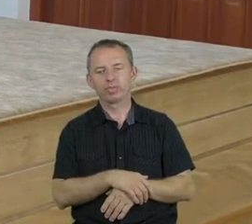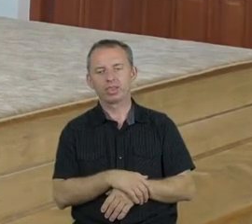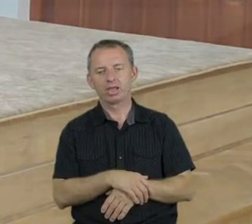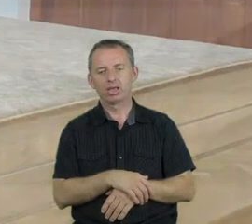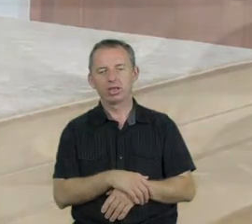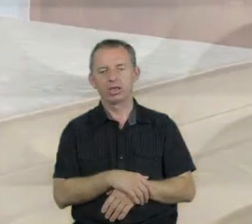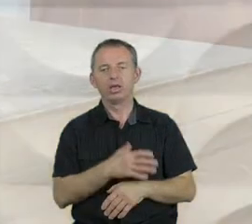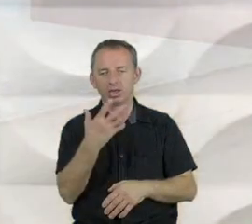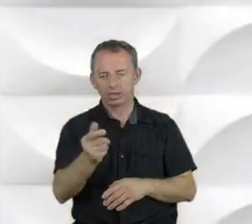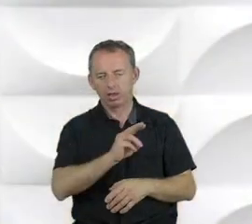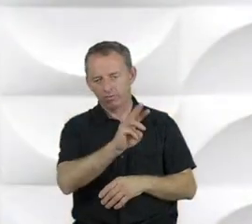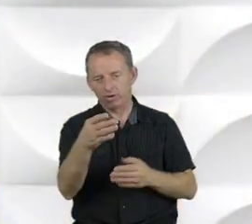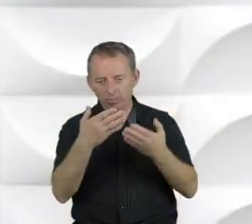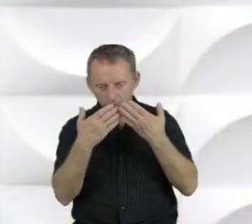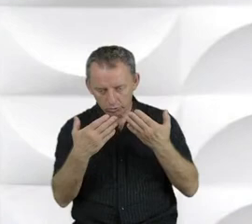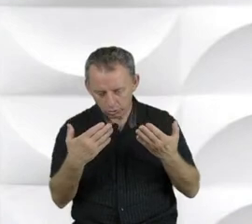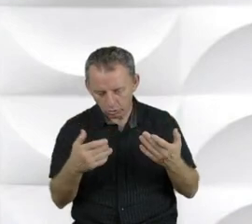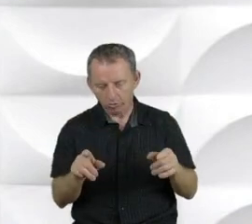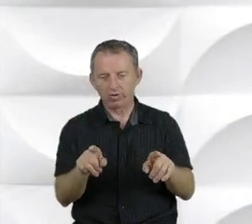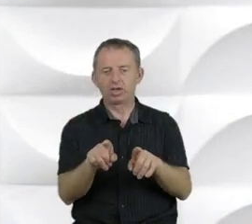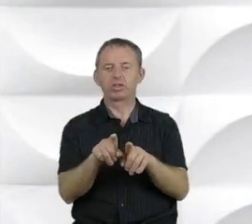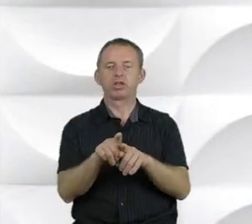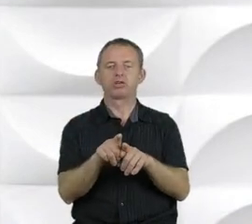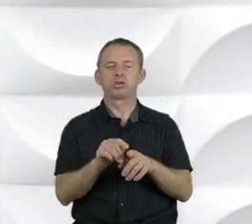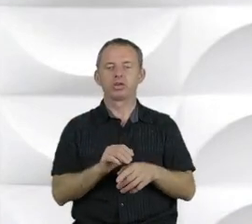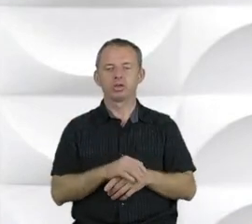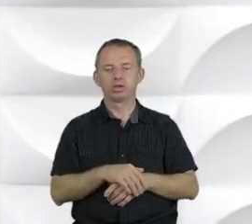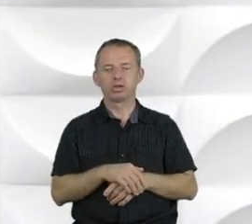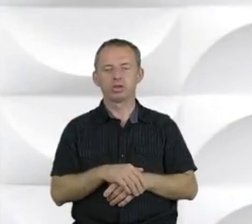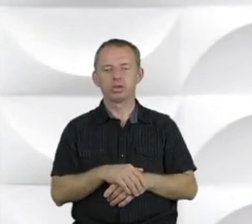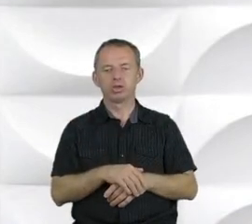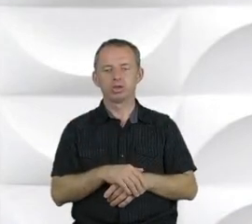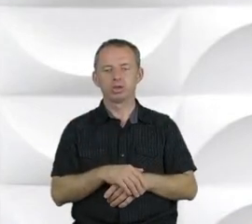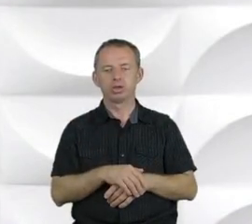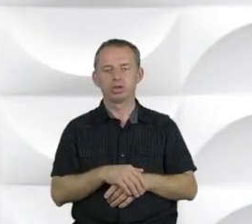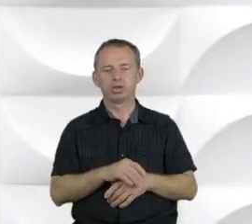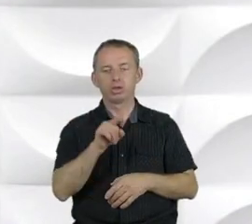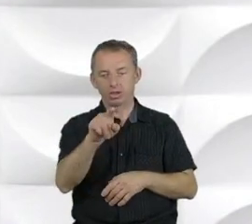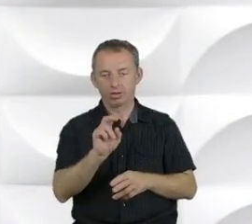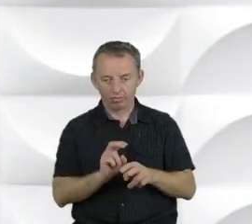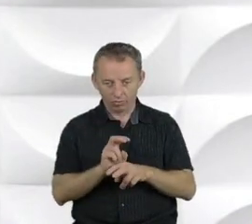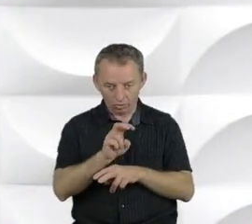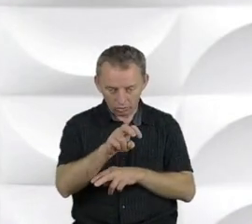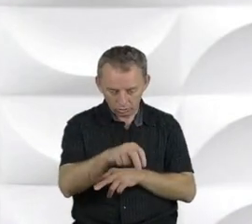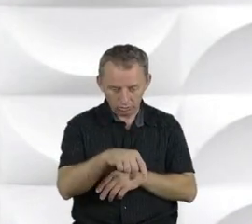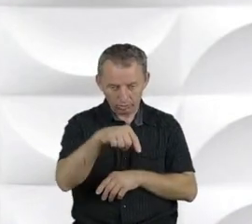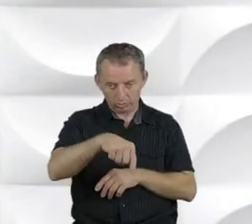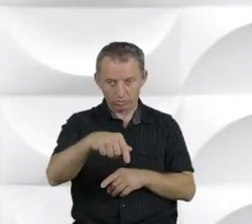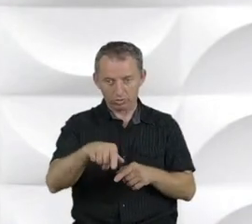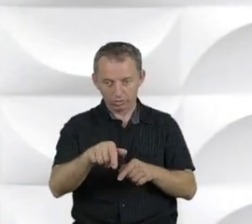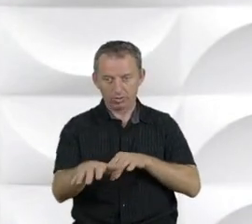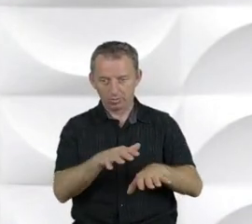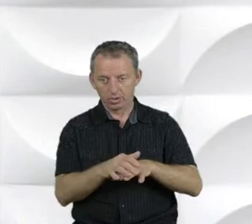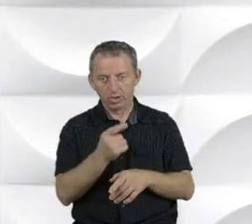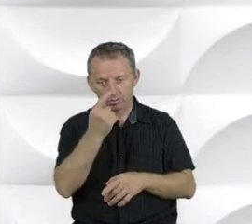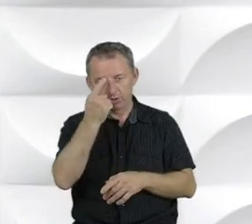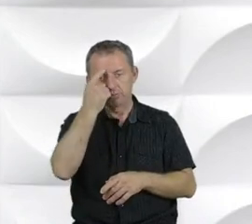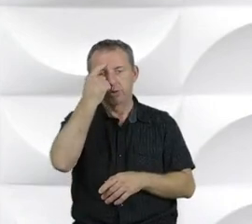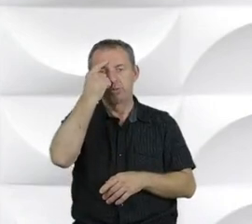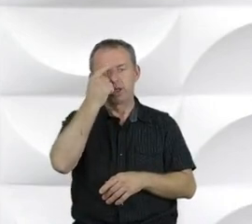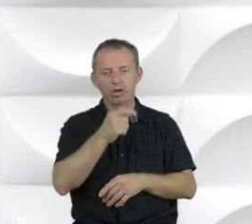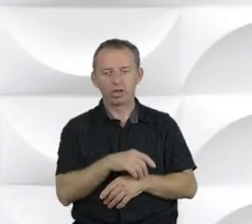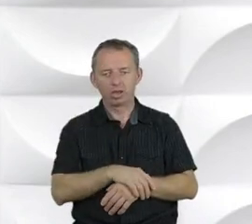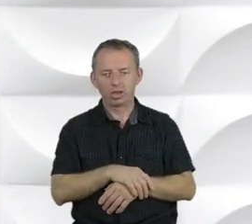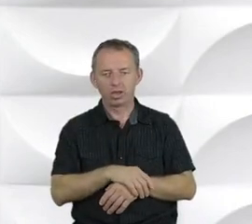Chcę wam podziękować też. Niektóre osoby, gdy wchodziłem tutaj, to mi przypomniały